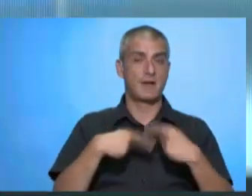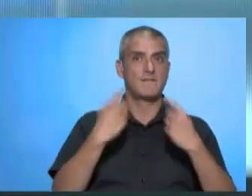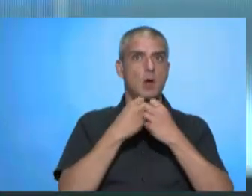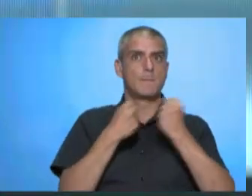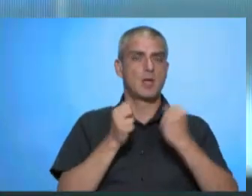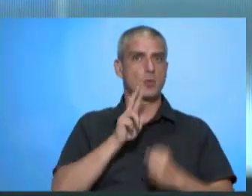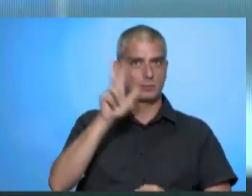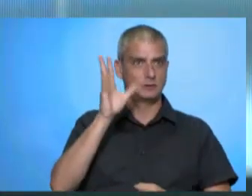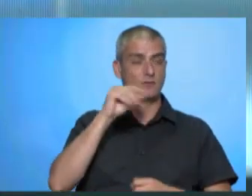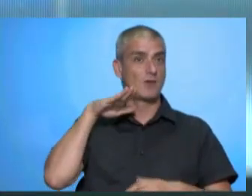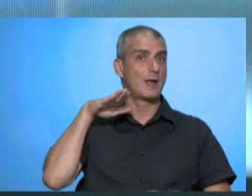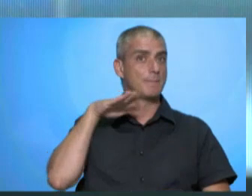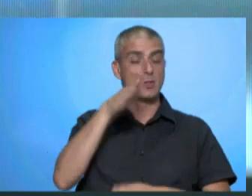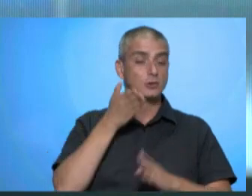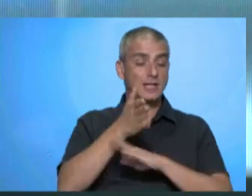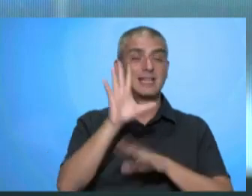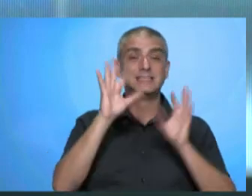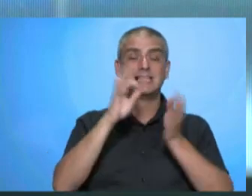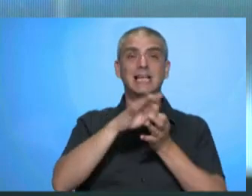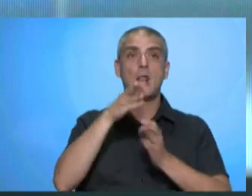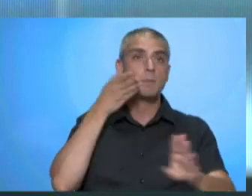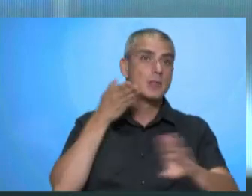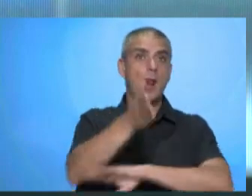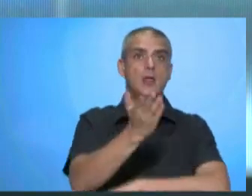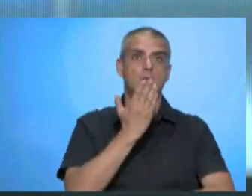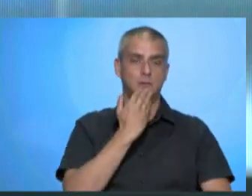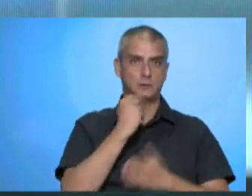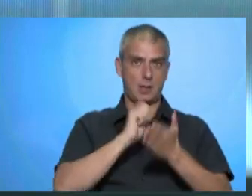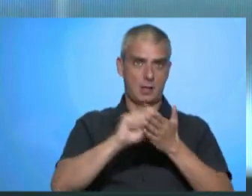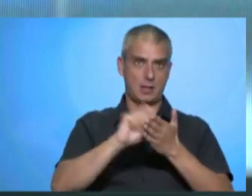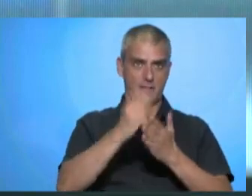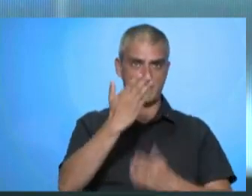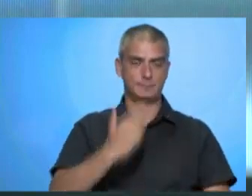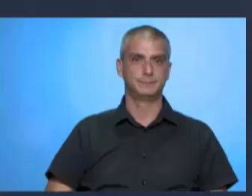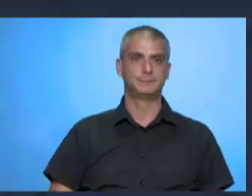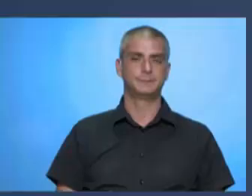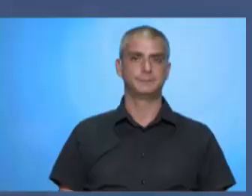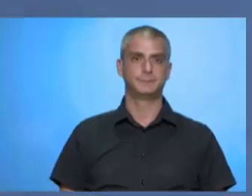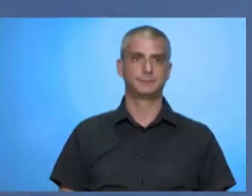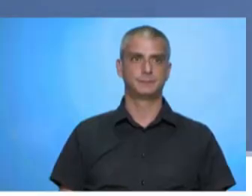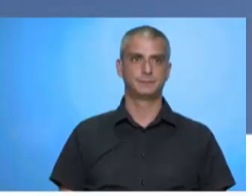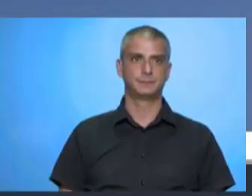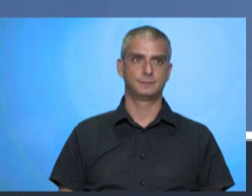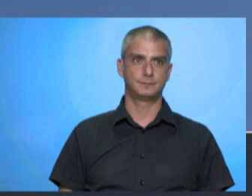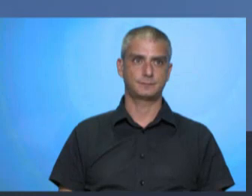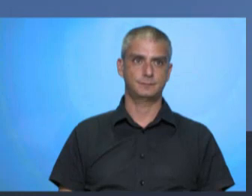בצפון וכלי טייס שחודר 10 קילומטרים לתוך שטח ישראל, בכתבה של רועי שרון.